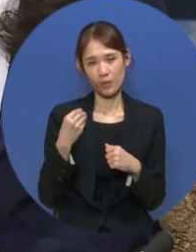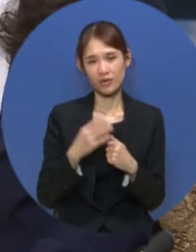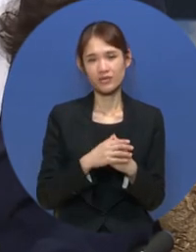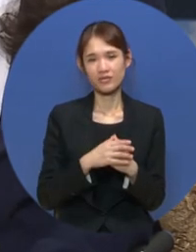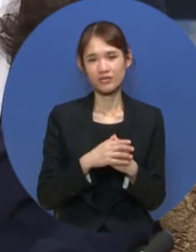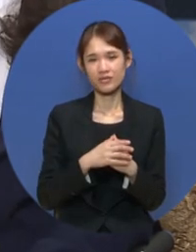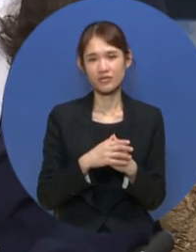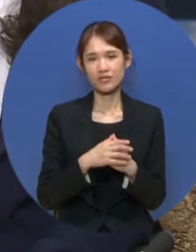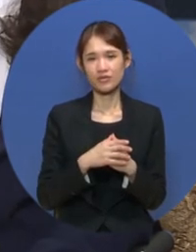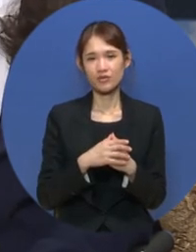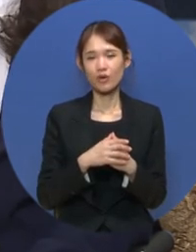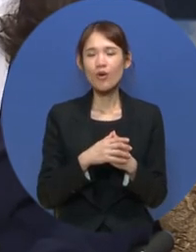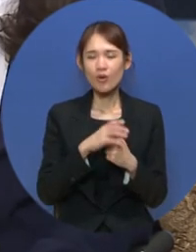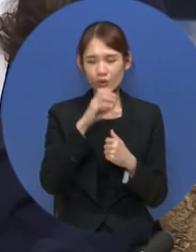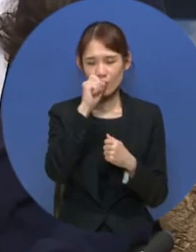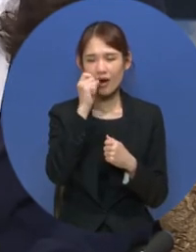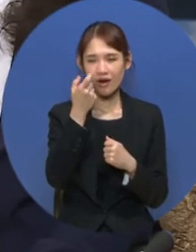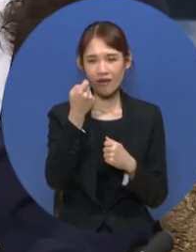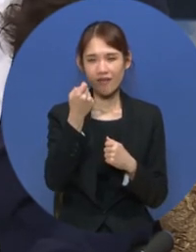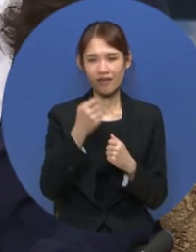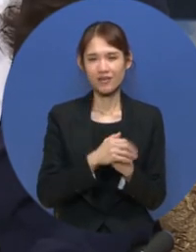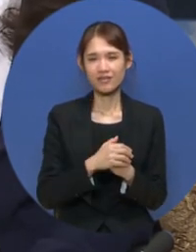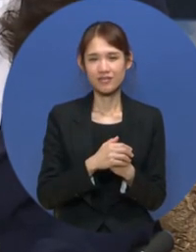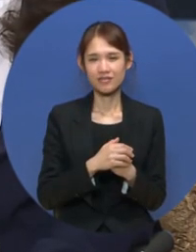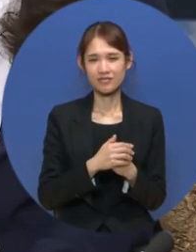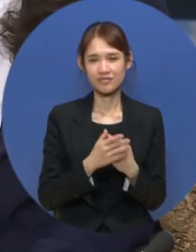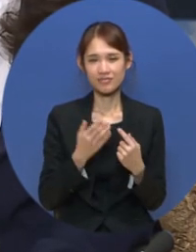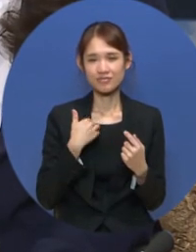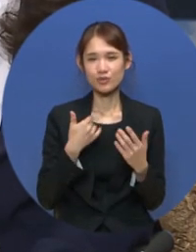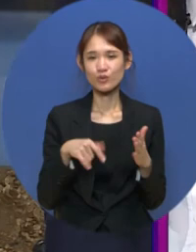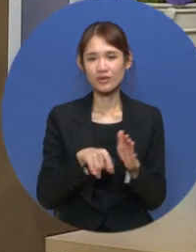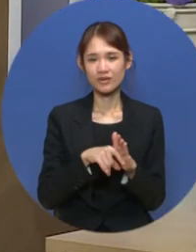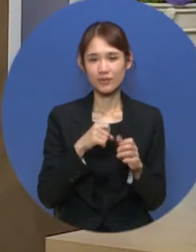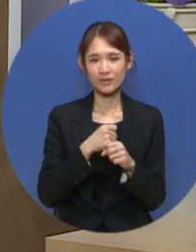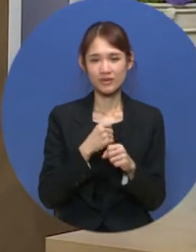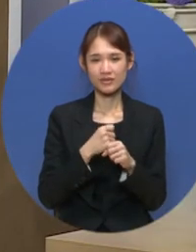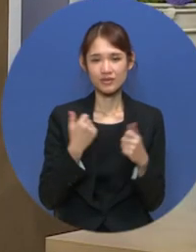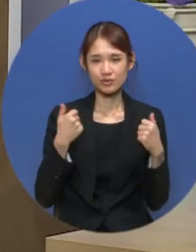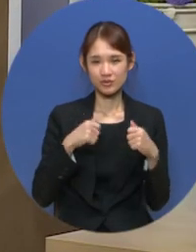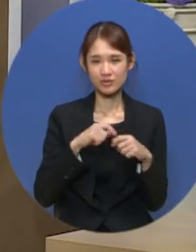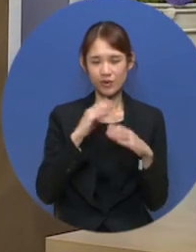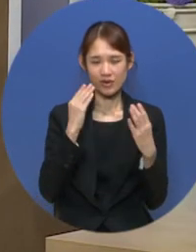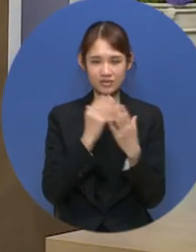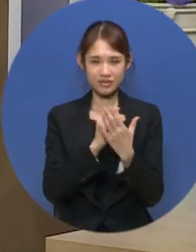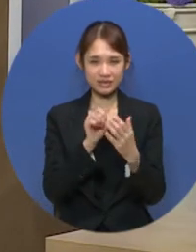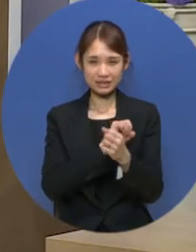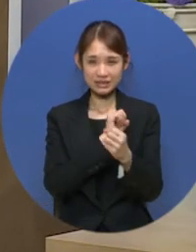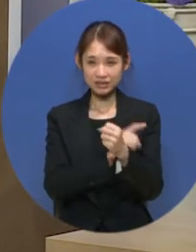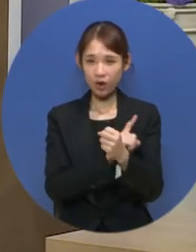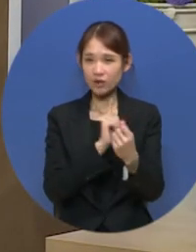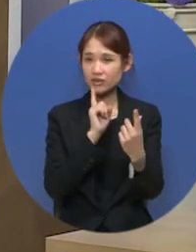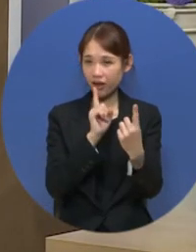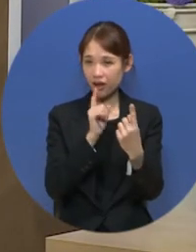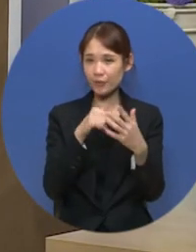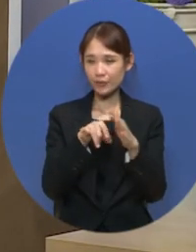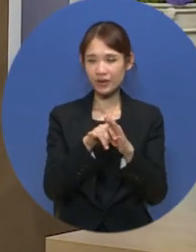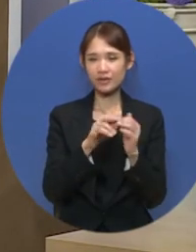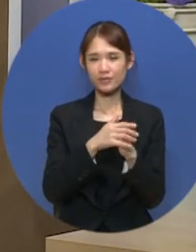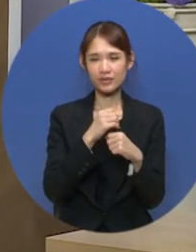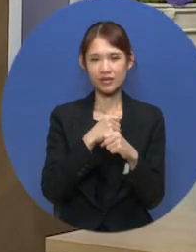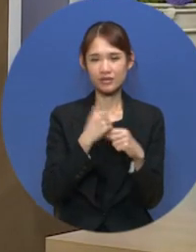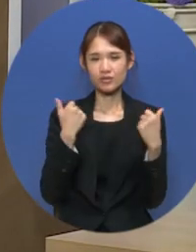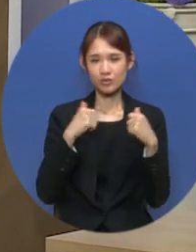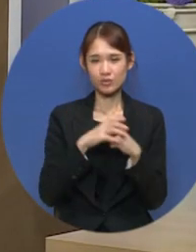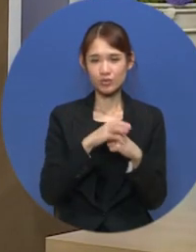하세요. 안 좋아할 수가 없겠어요. 그렇죠. 우리를 위해서 만든 그러니까요. 옷이니까요. 완전히 특정 대상을 위해서 만든 그렇죠. 옷이기 때문에 그리고 또